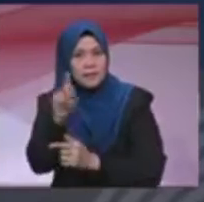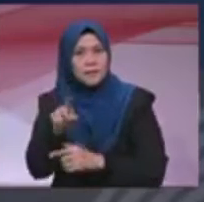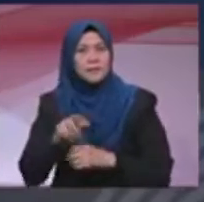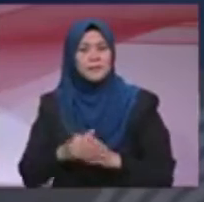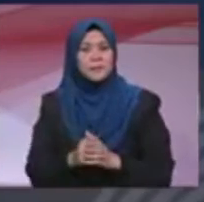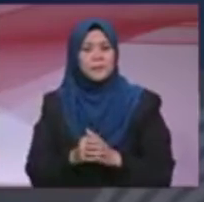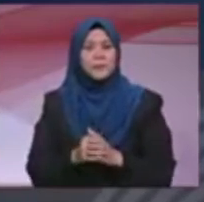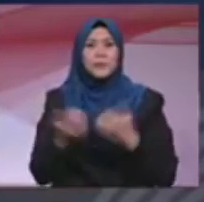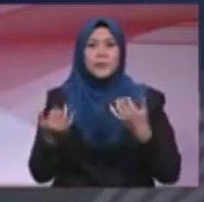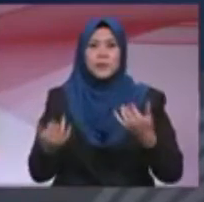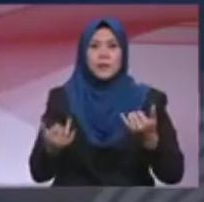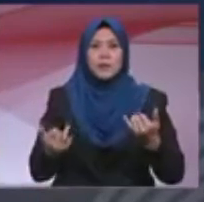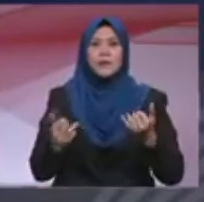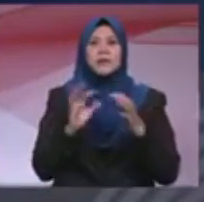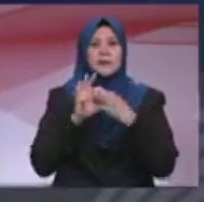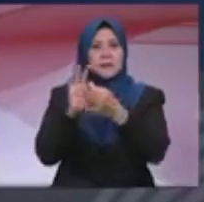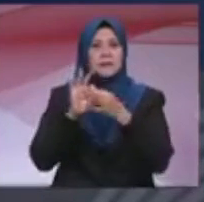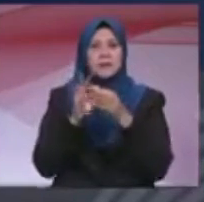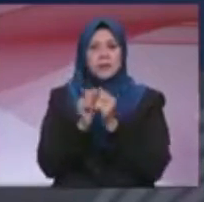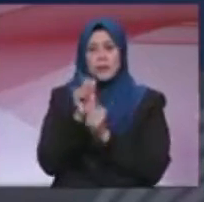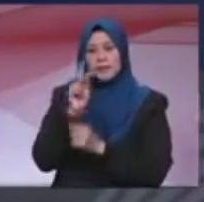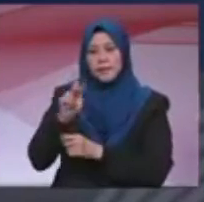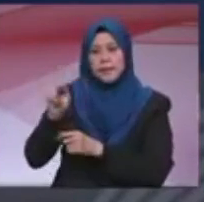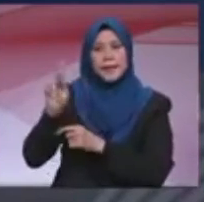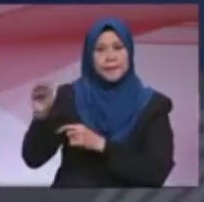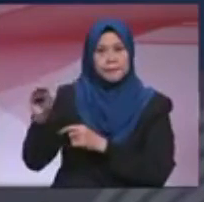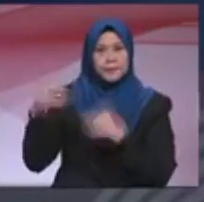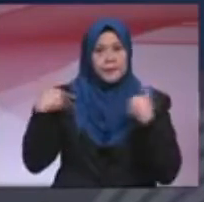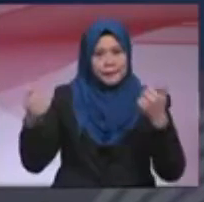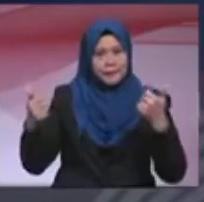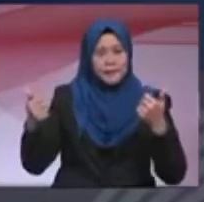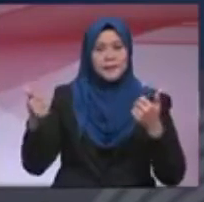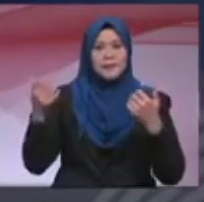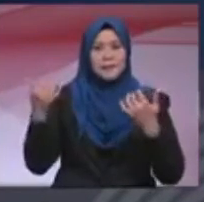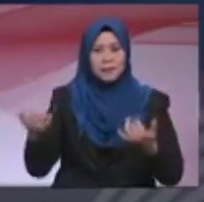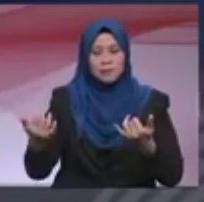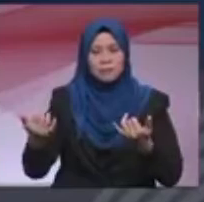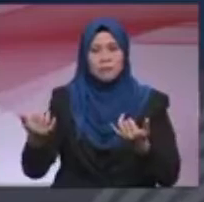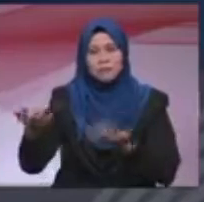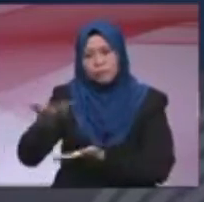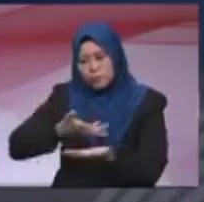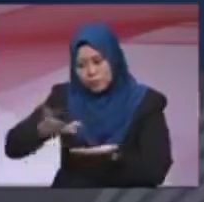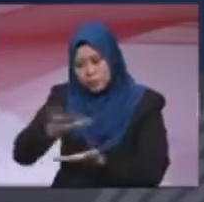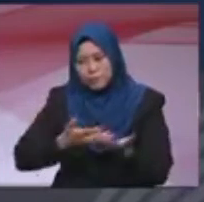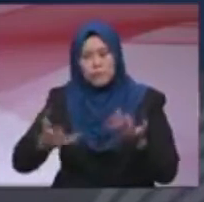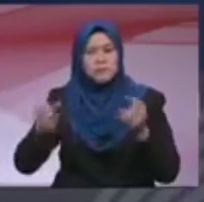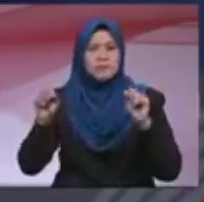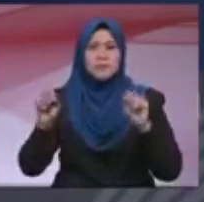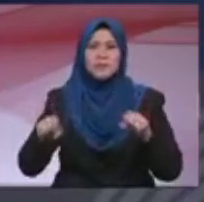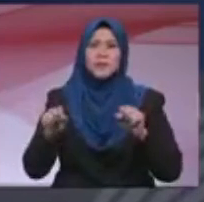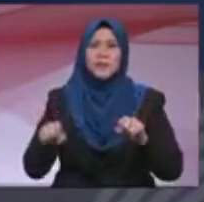bersama-sama dengan Kementerian Kesihatan dalam memastikan supaya kita dapat flatten the curve dengan memastikan kita